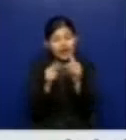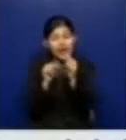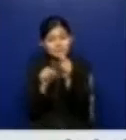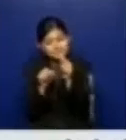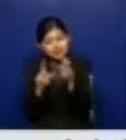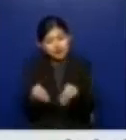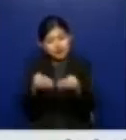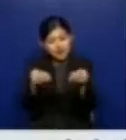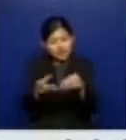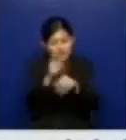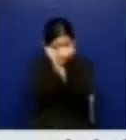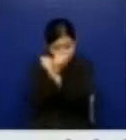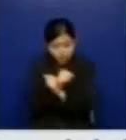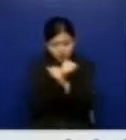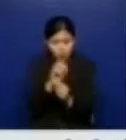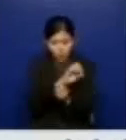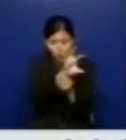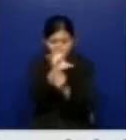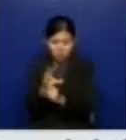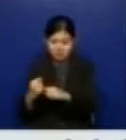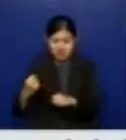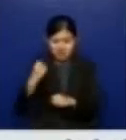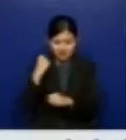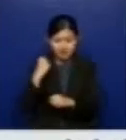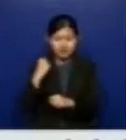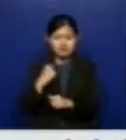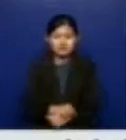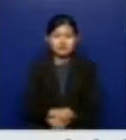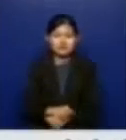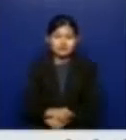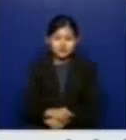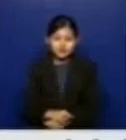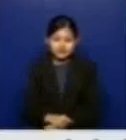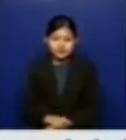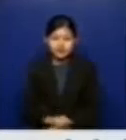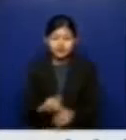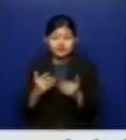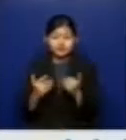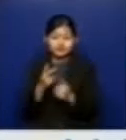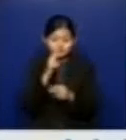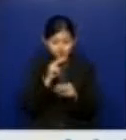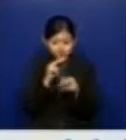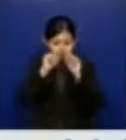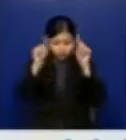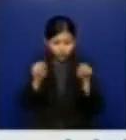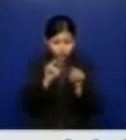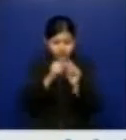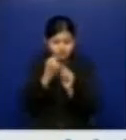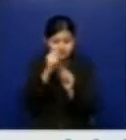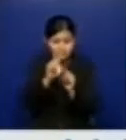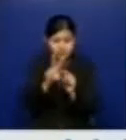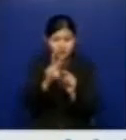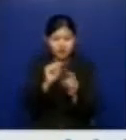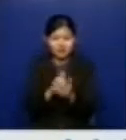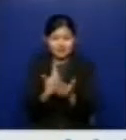ให้การป้องกันโควิด-19 เนี่ยจะได้เข้มแข็งขึ้นท่านประธานครับมาดูที่ข้อวงเล็บที่12